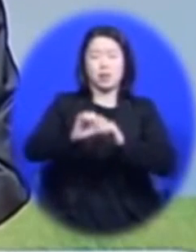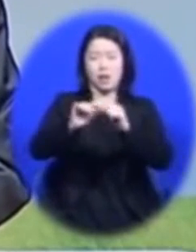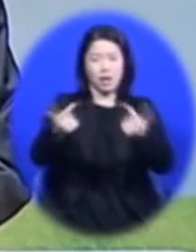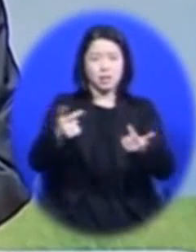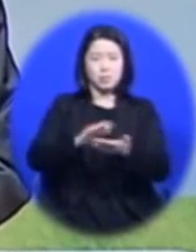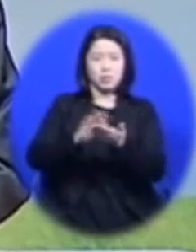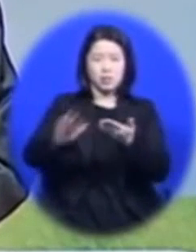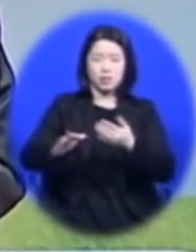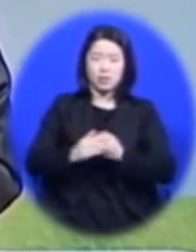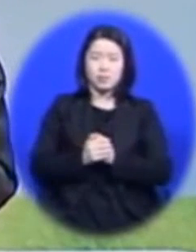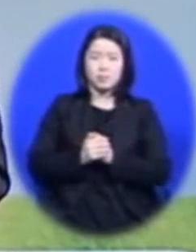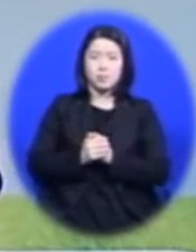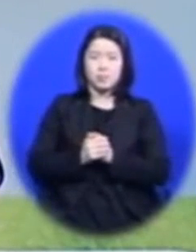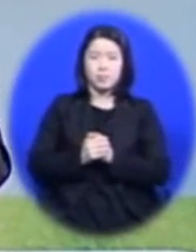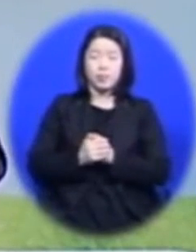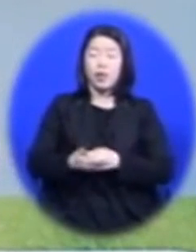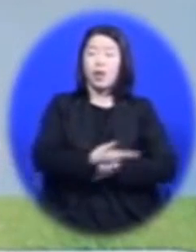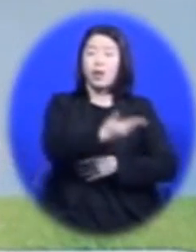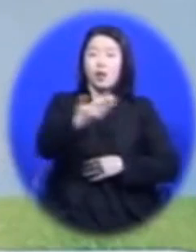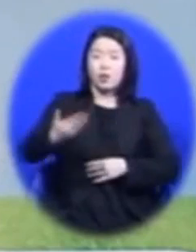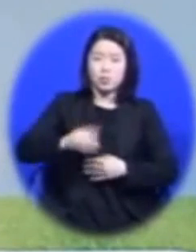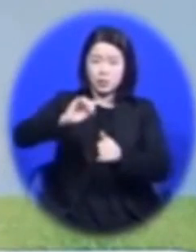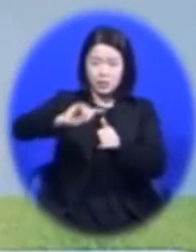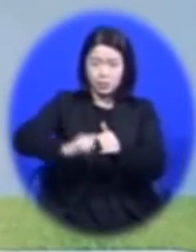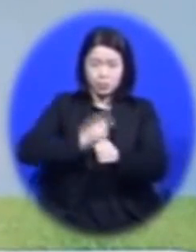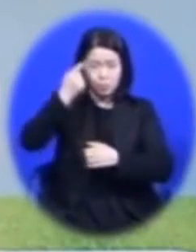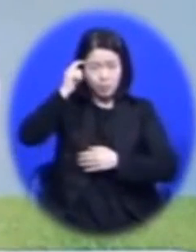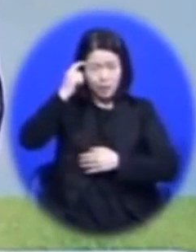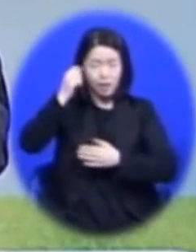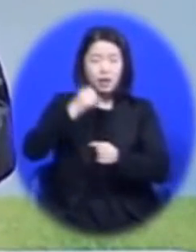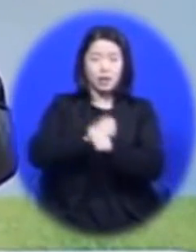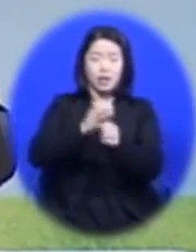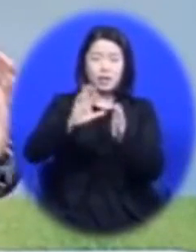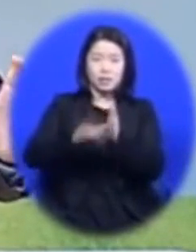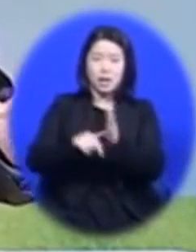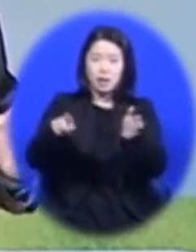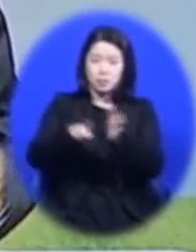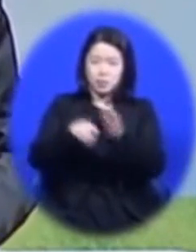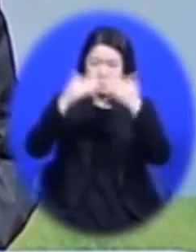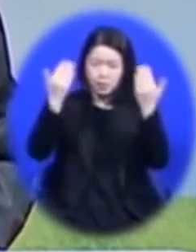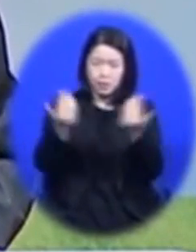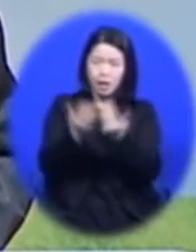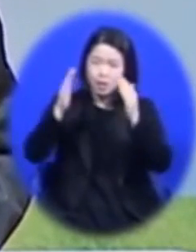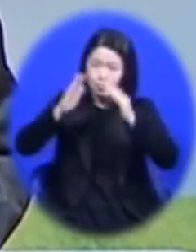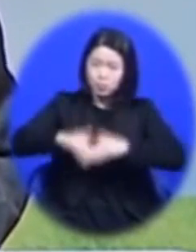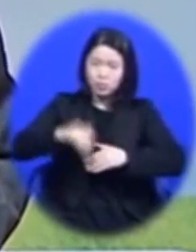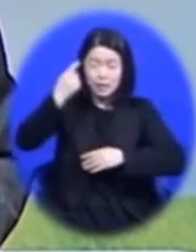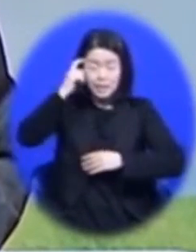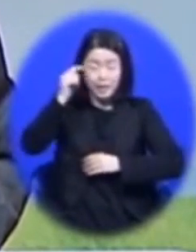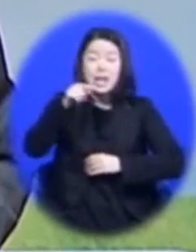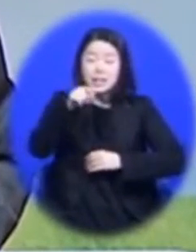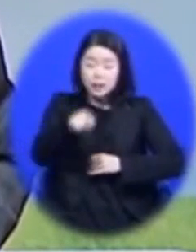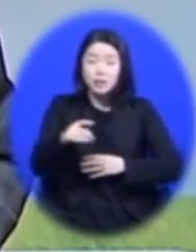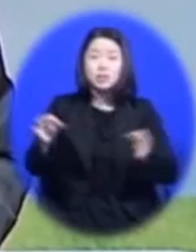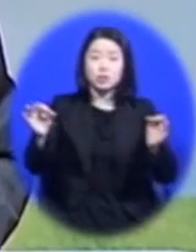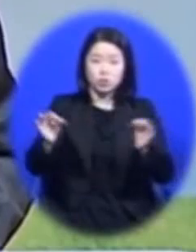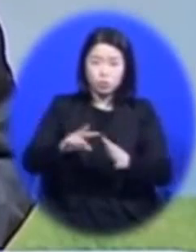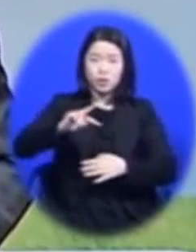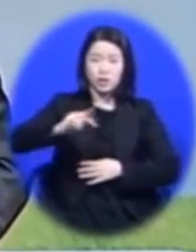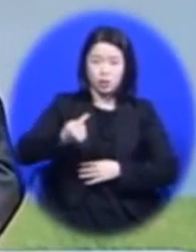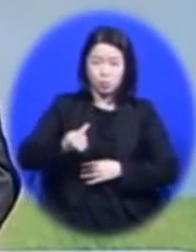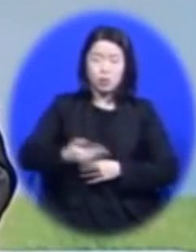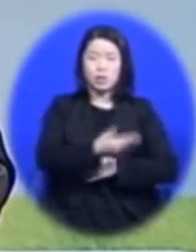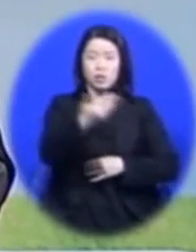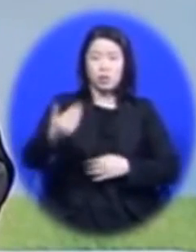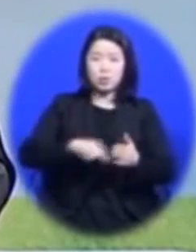않습니다. 여러분이 스스로 생각할 때 믿음이 다 무너졌다고 생각하는 바로 그 순간에도 여러분